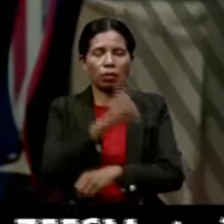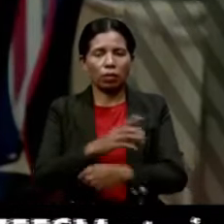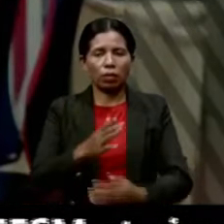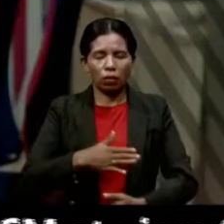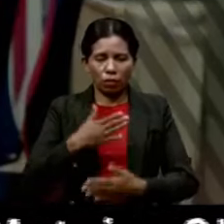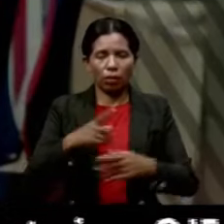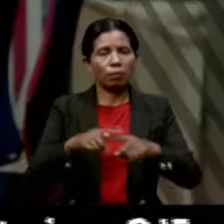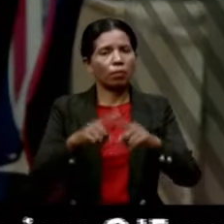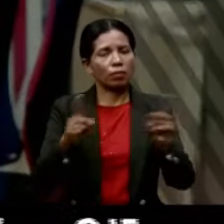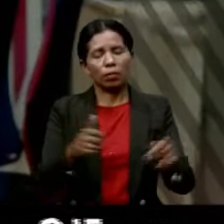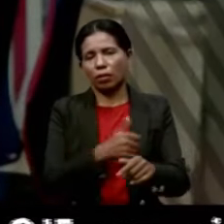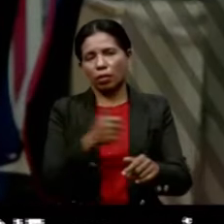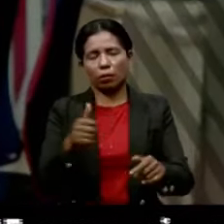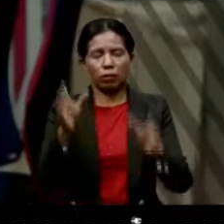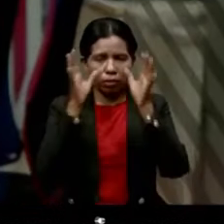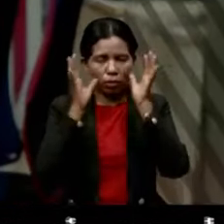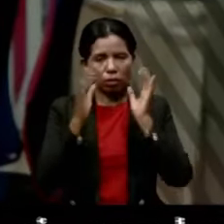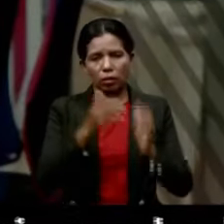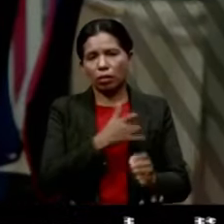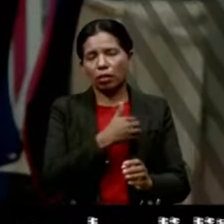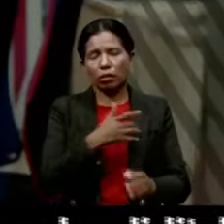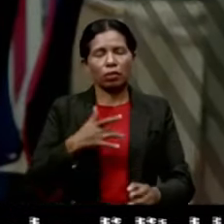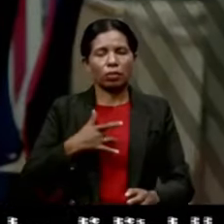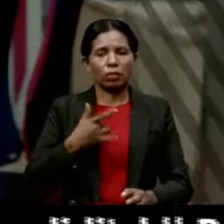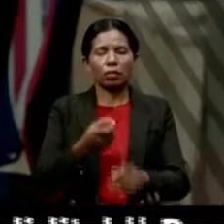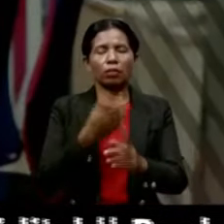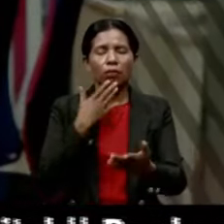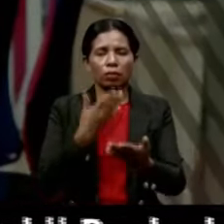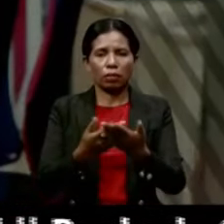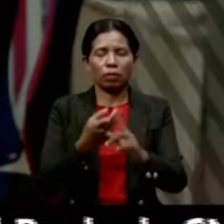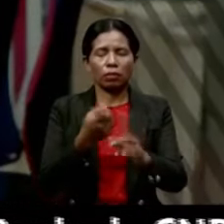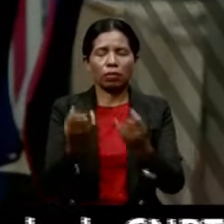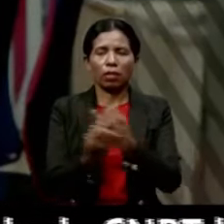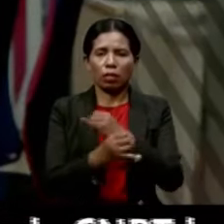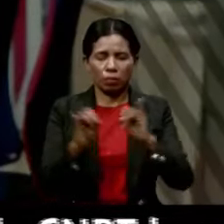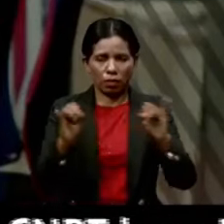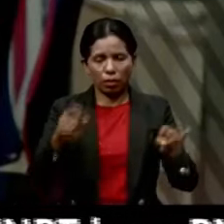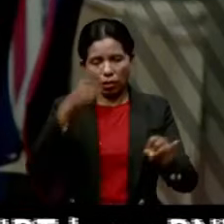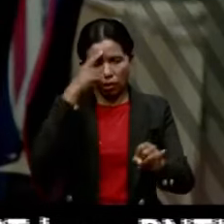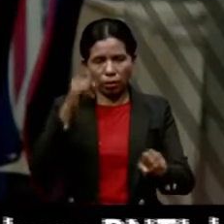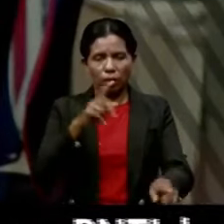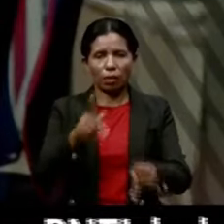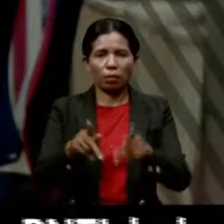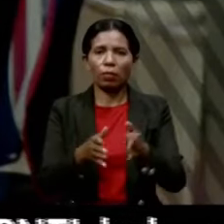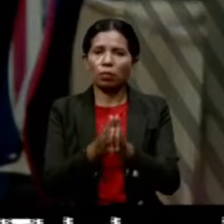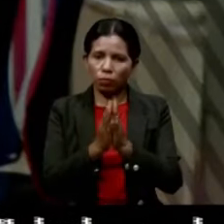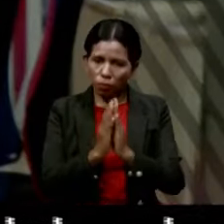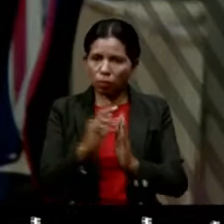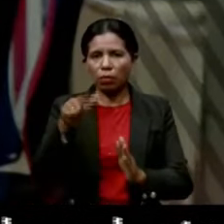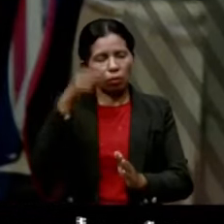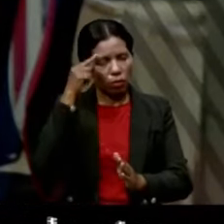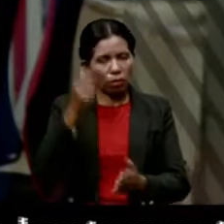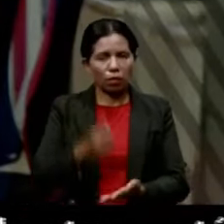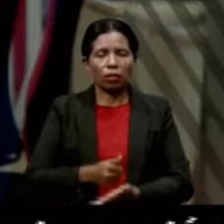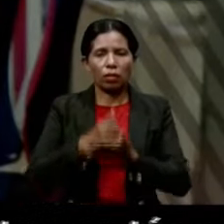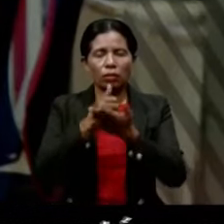contente, mebe Balu triste, tamba sida ausente, benefício husi ukun rasikane. Tamba ne comunidade husu governo, atu tauma